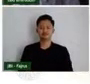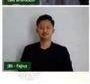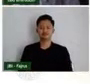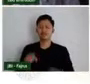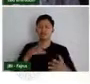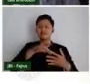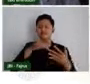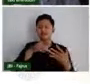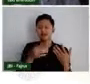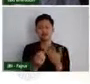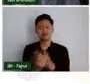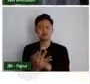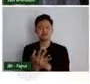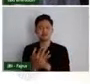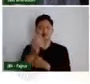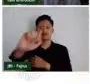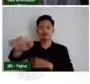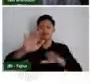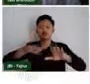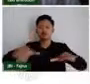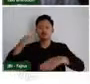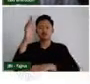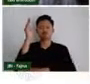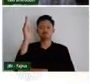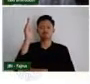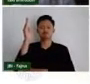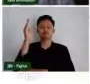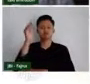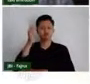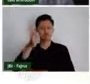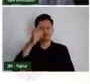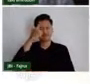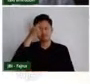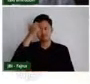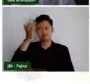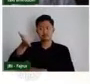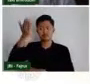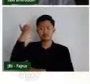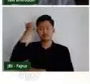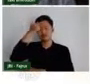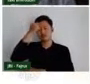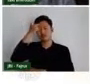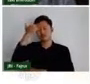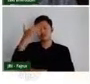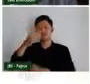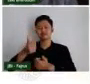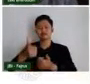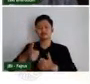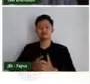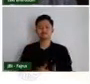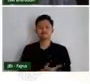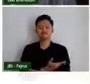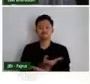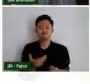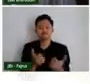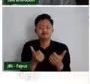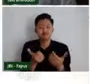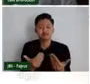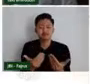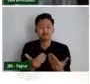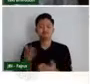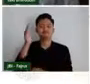dapat mendemonstrasikan apa yang telah mereka pelajari. Ini mungkin diferensiasi produk. Mereka bisa